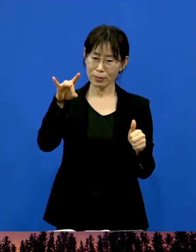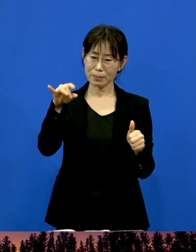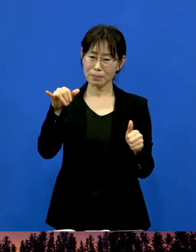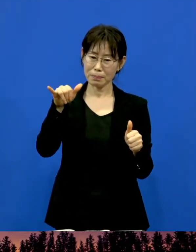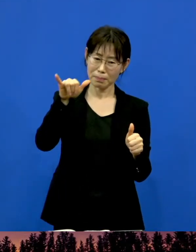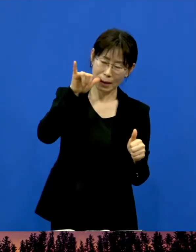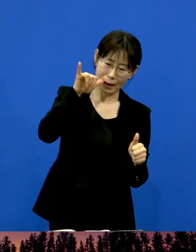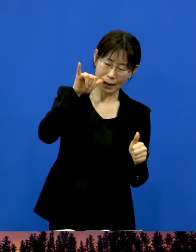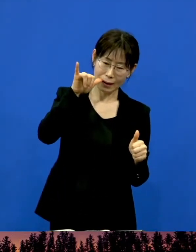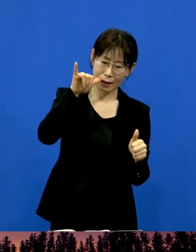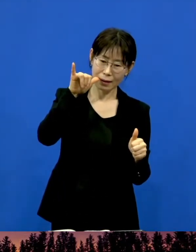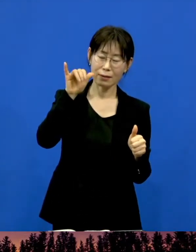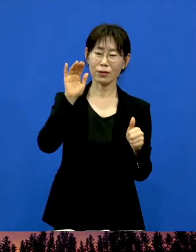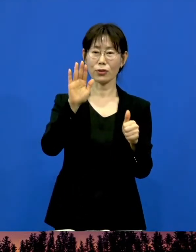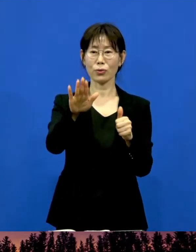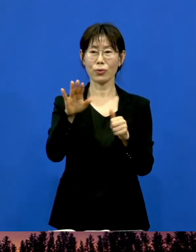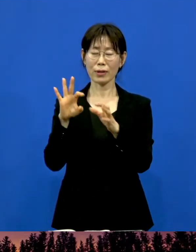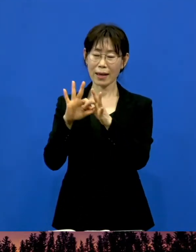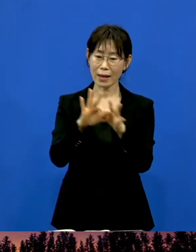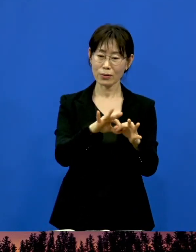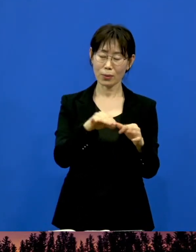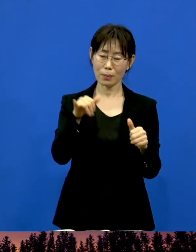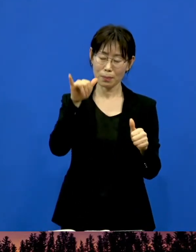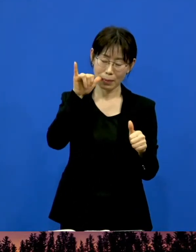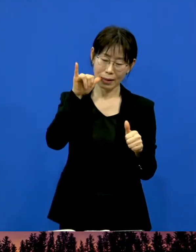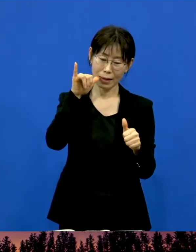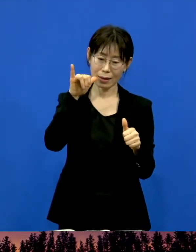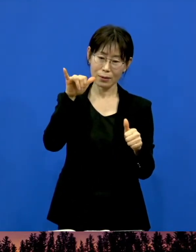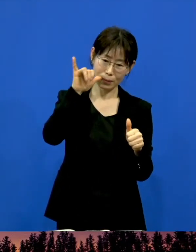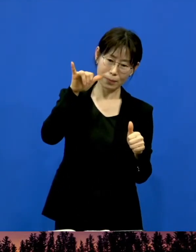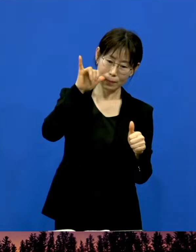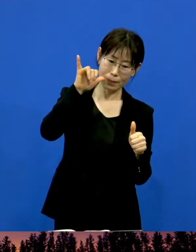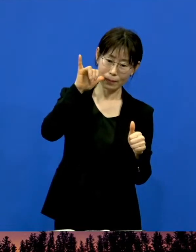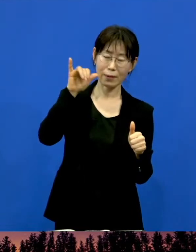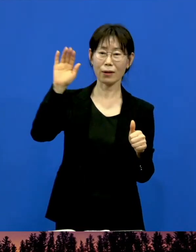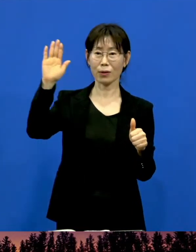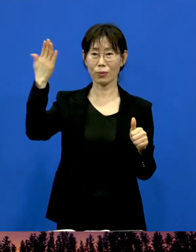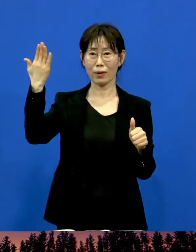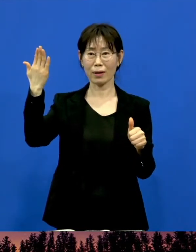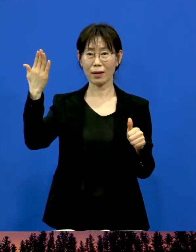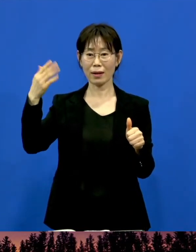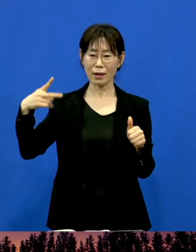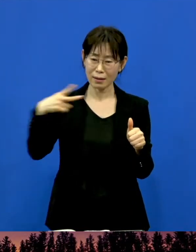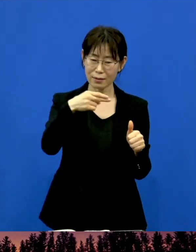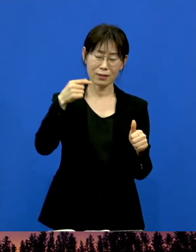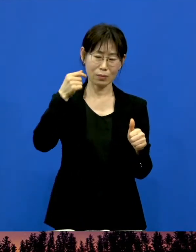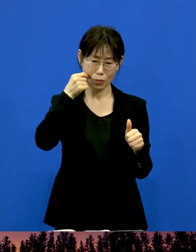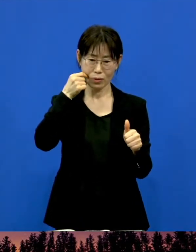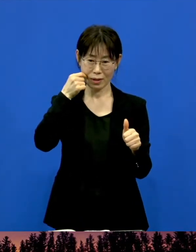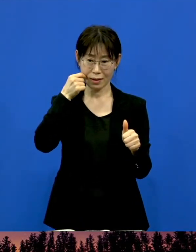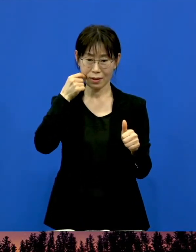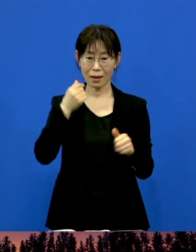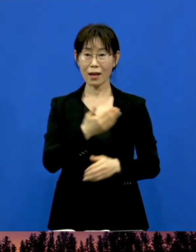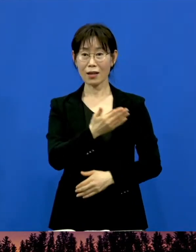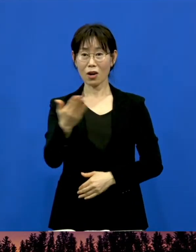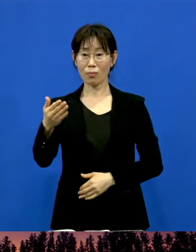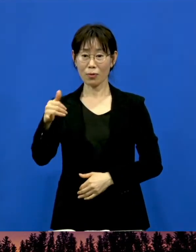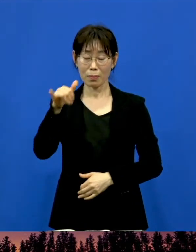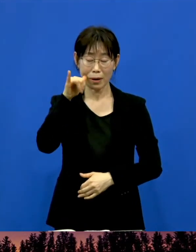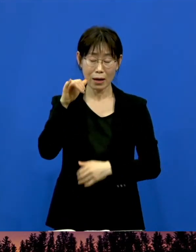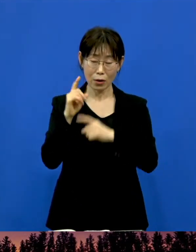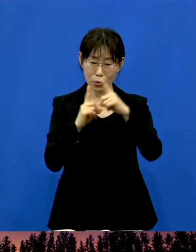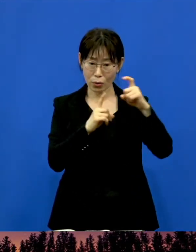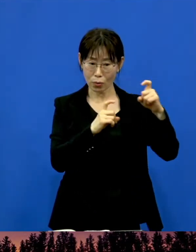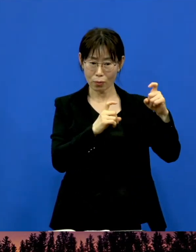감각. 오늘 이 밤에 오신 분들 가운데 한 번이라도 유혹이 오면요, 발로 가득